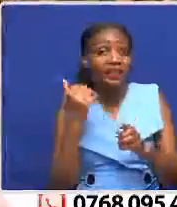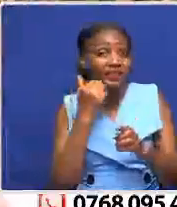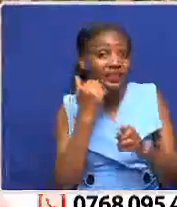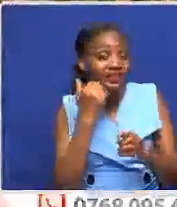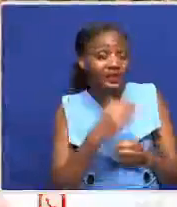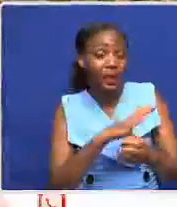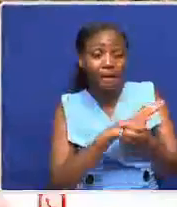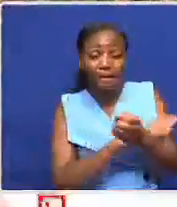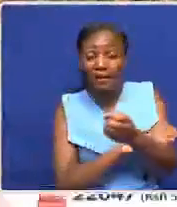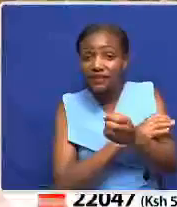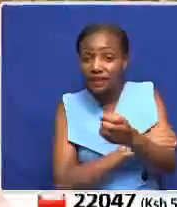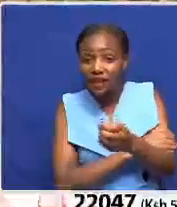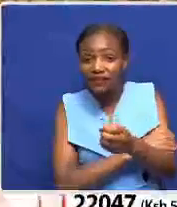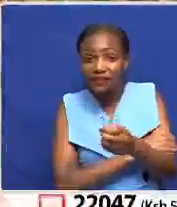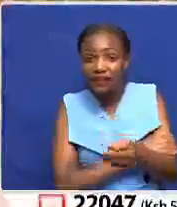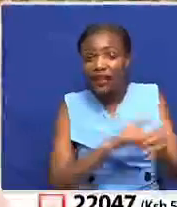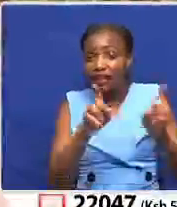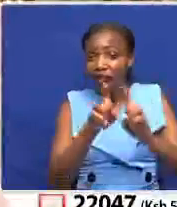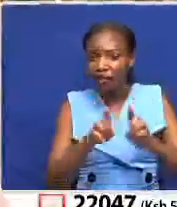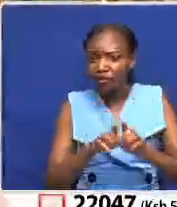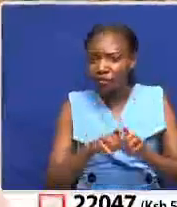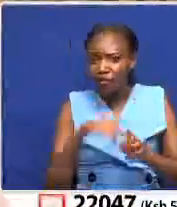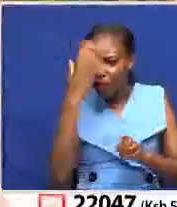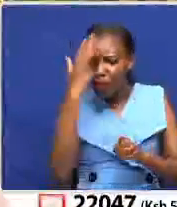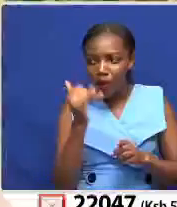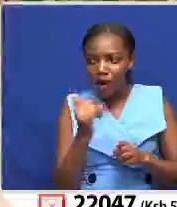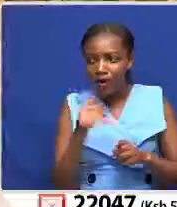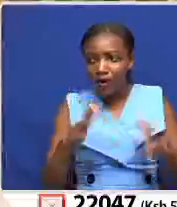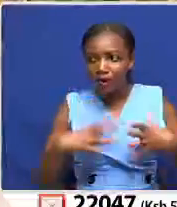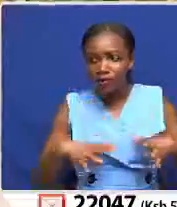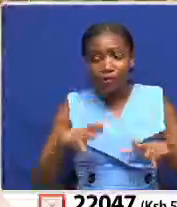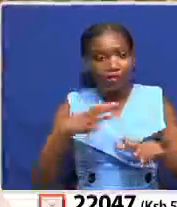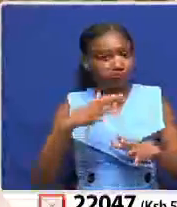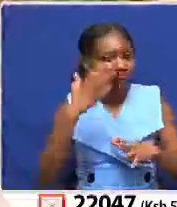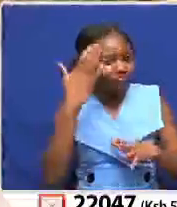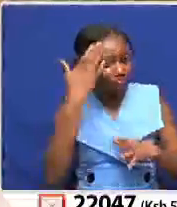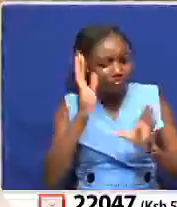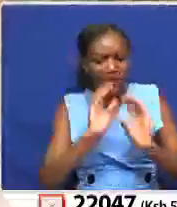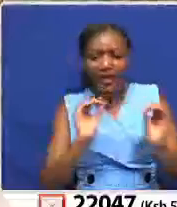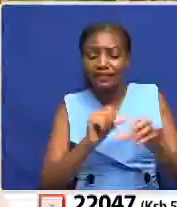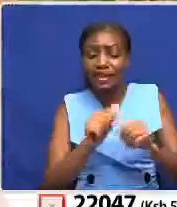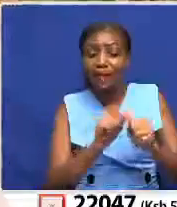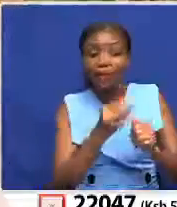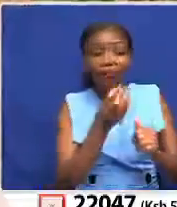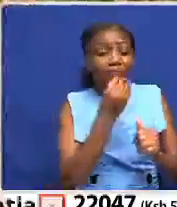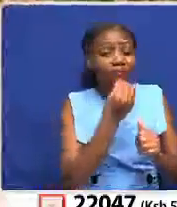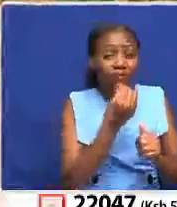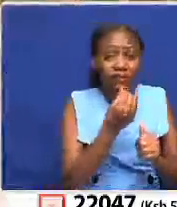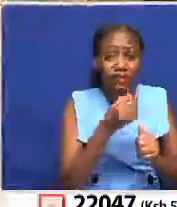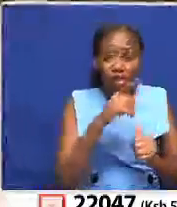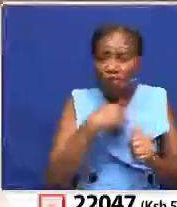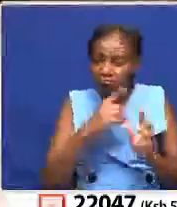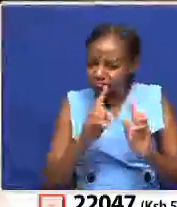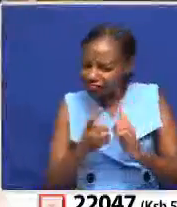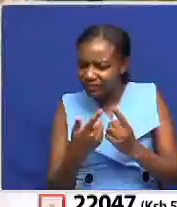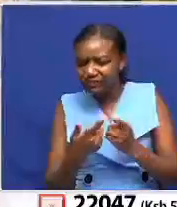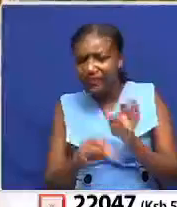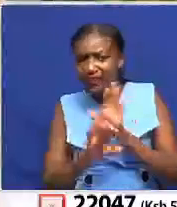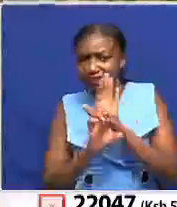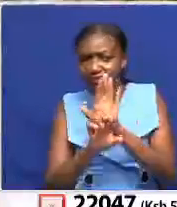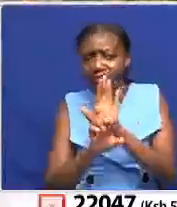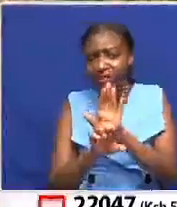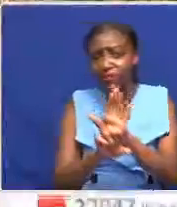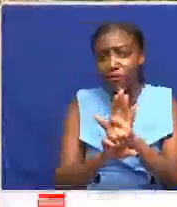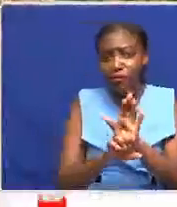mapressure, kwa maana watu wetu wamesahau hii chakula ya kienyeji. Mtama, kuna muogo, kuna